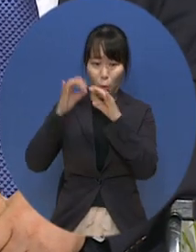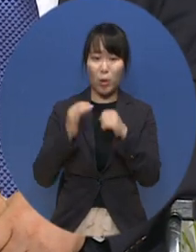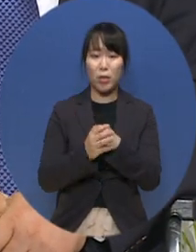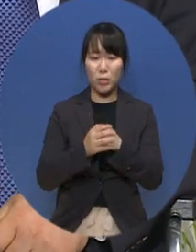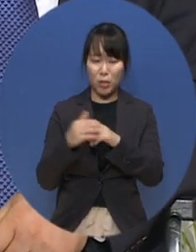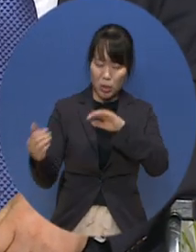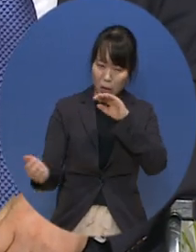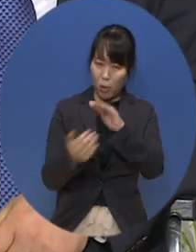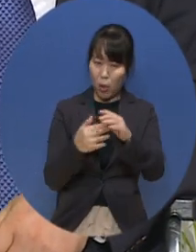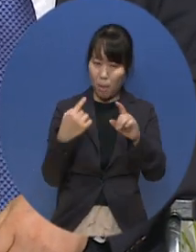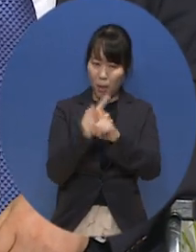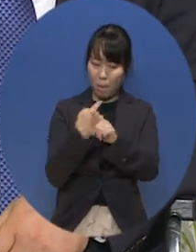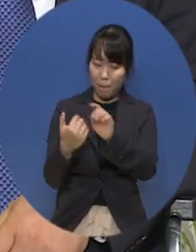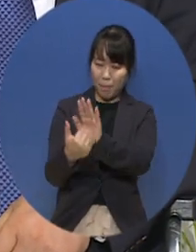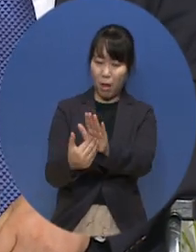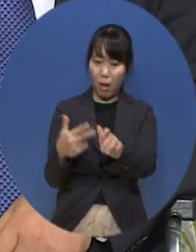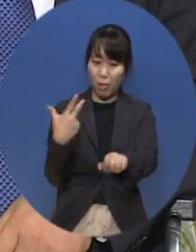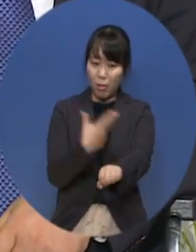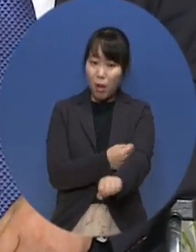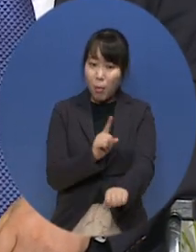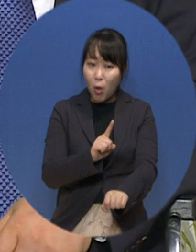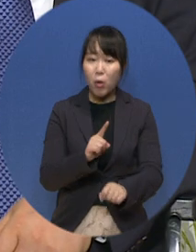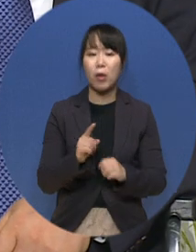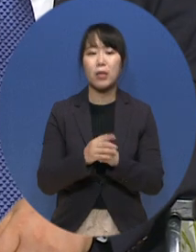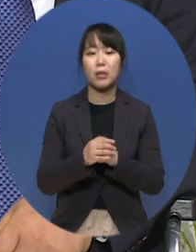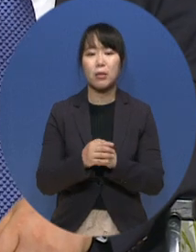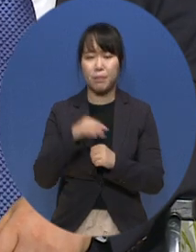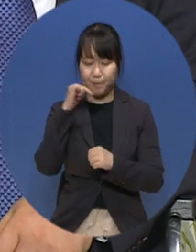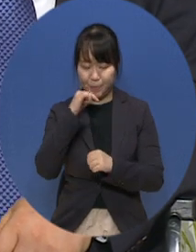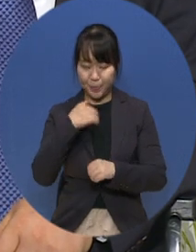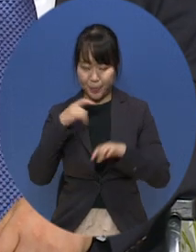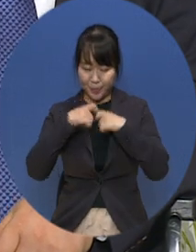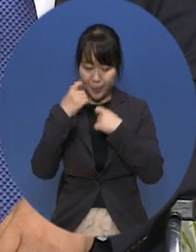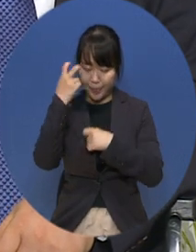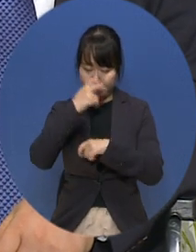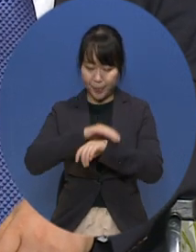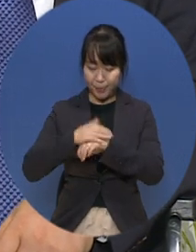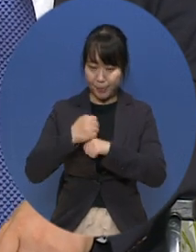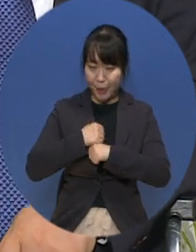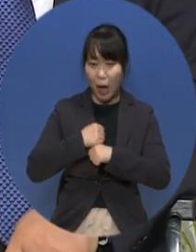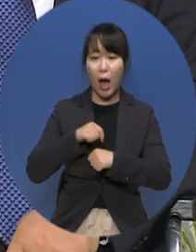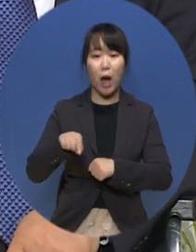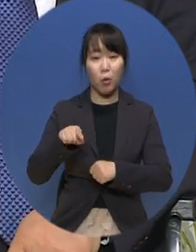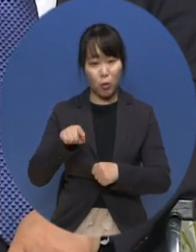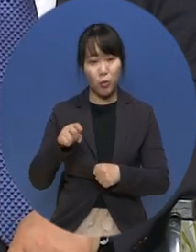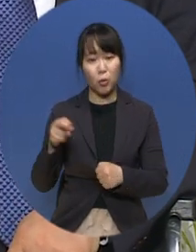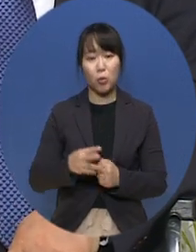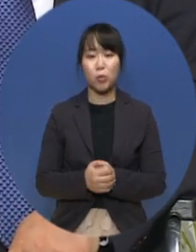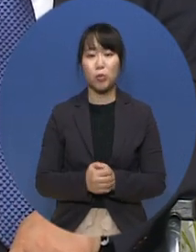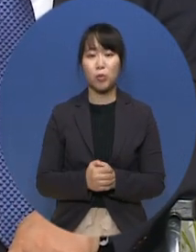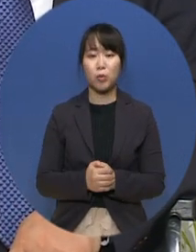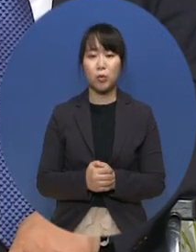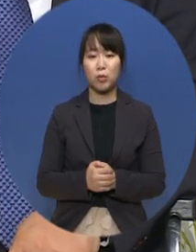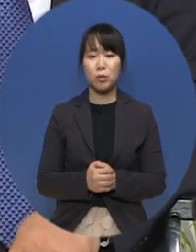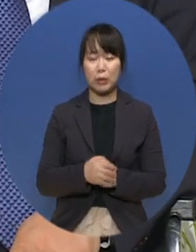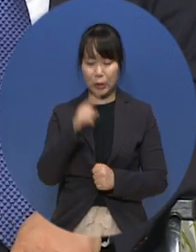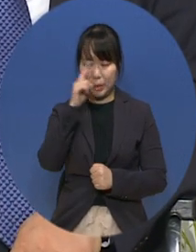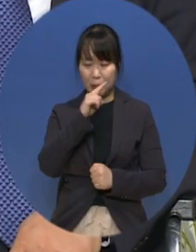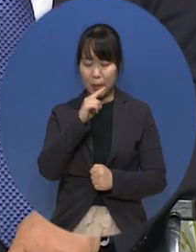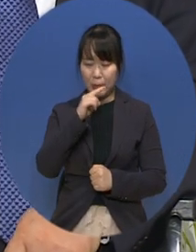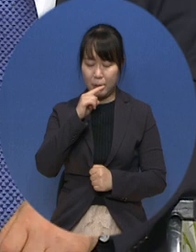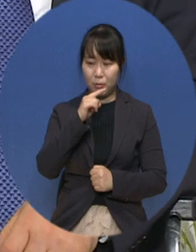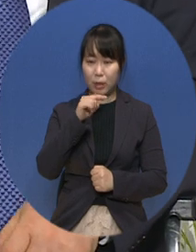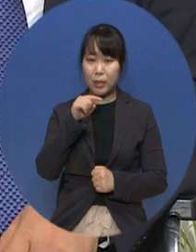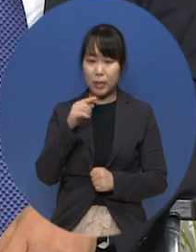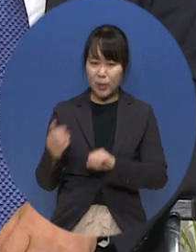백신은 출저 회사 기자 자기 생활 수칙을 지키는 거 지키는 뭐 4 그리고 그 최대의 적은 당시